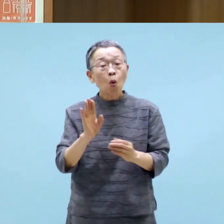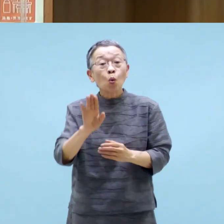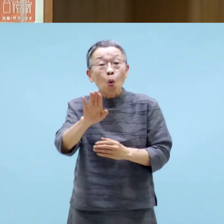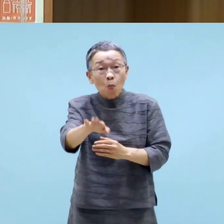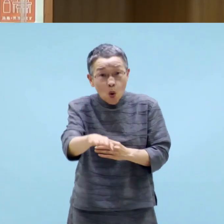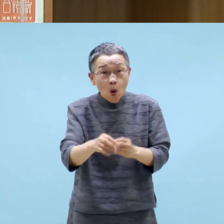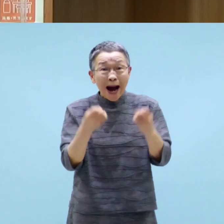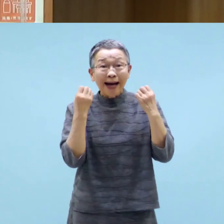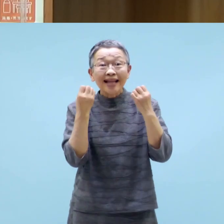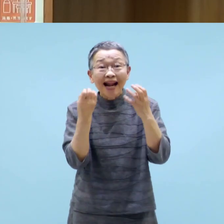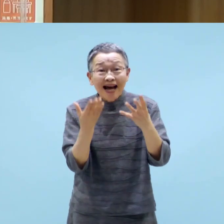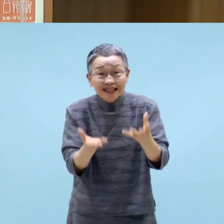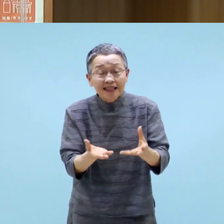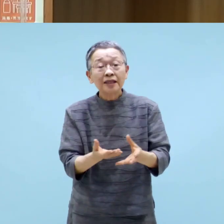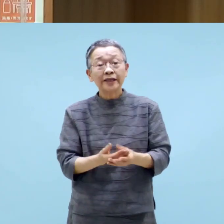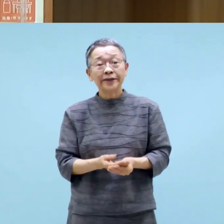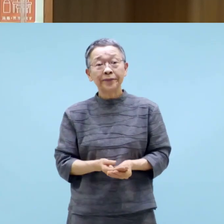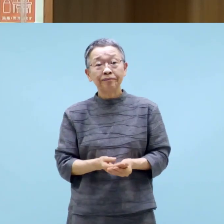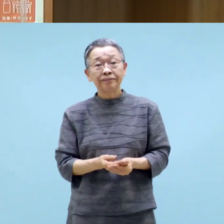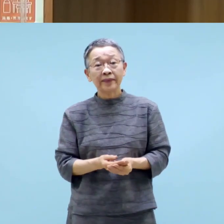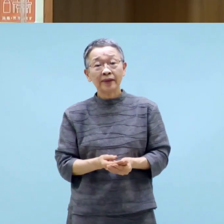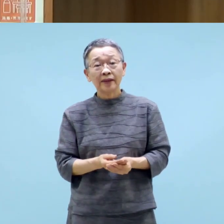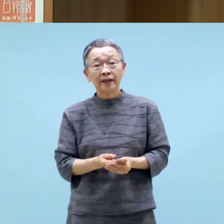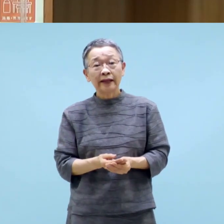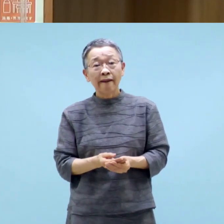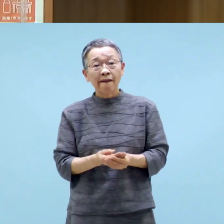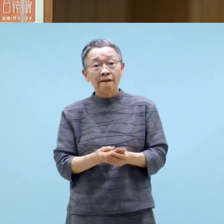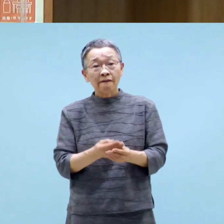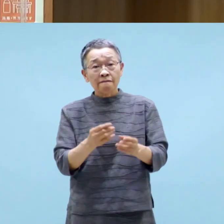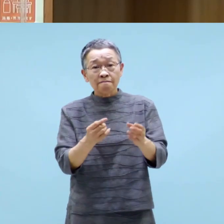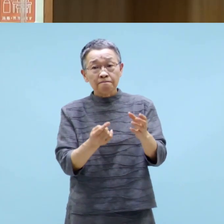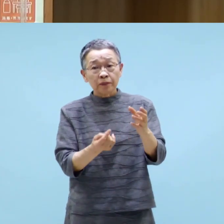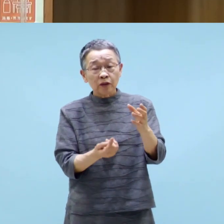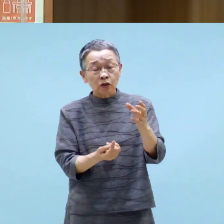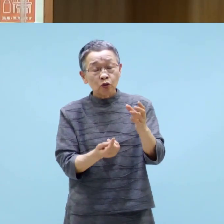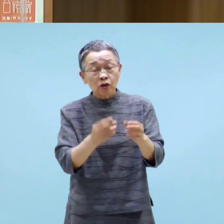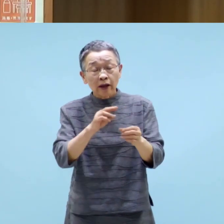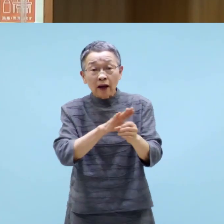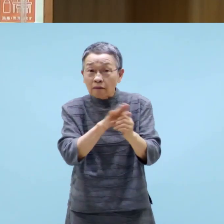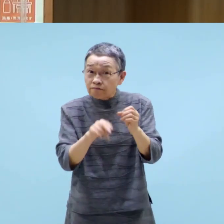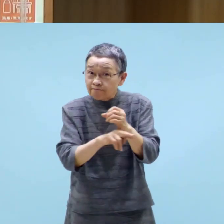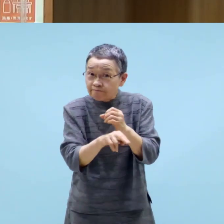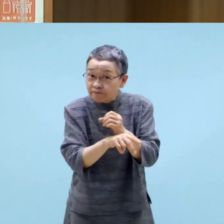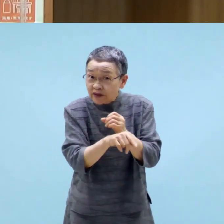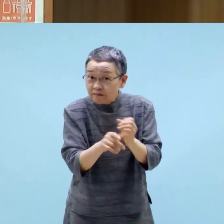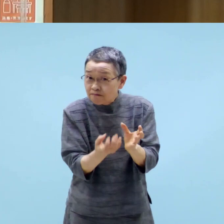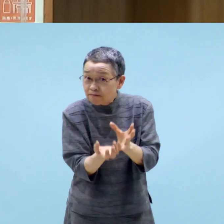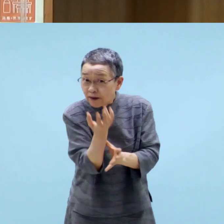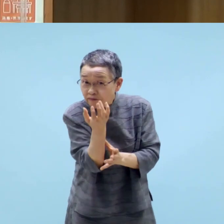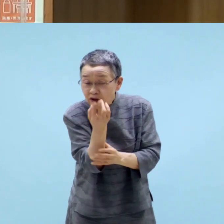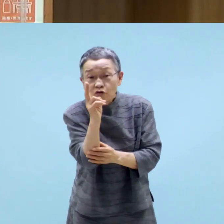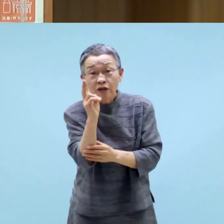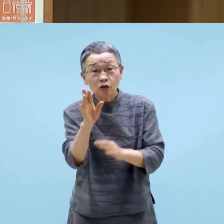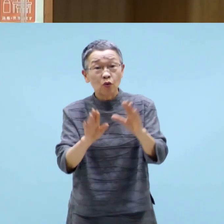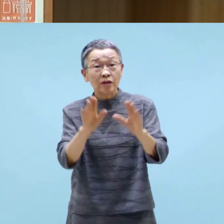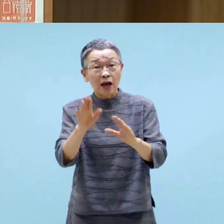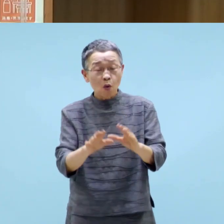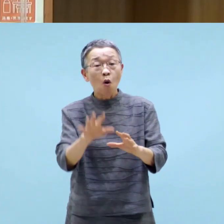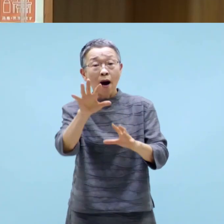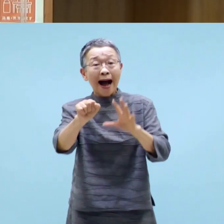新しい置き換わりが起きてくることも想定されるわけですから、そういった予兆を掴んでいくため